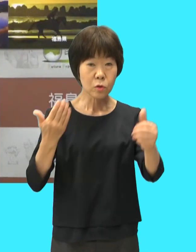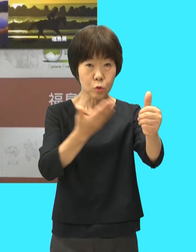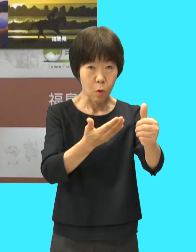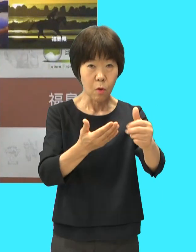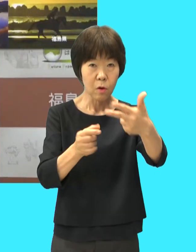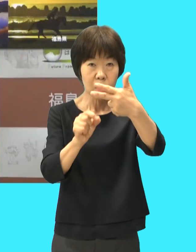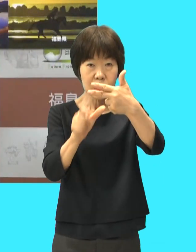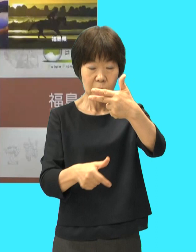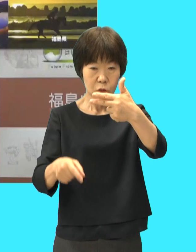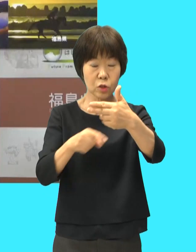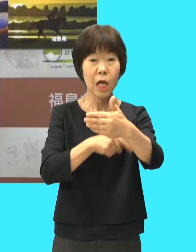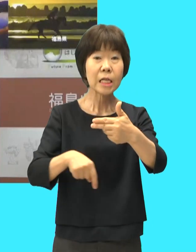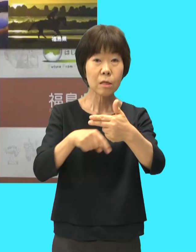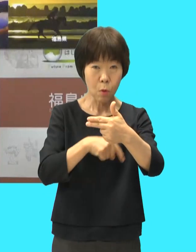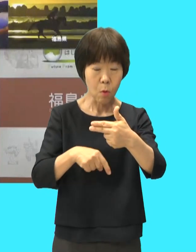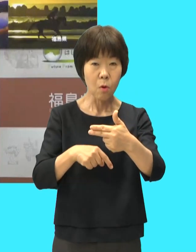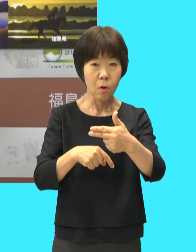月内にもあの